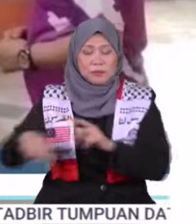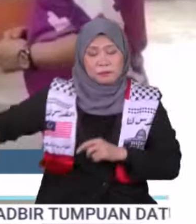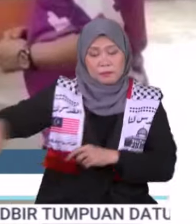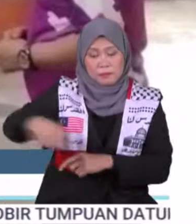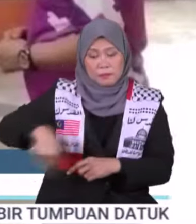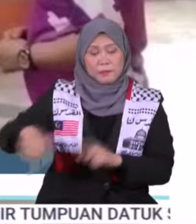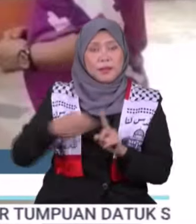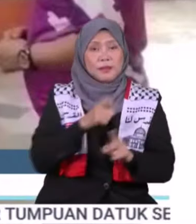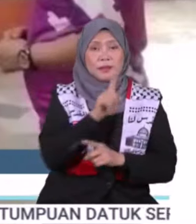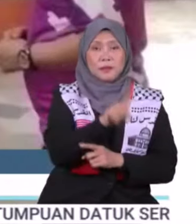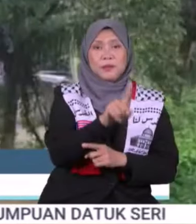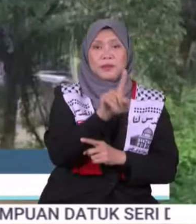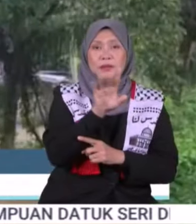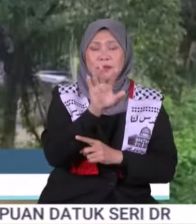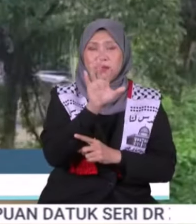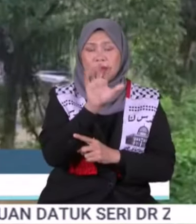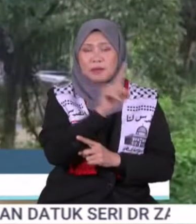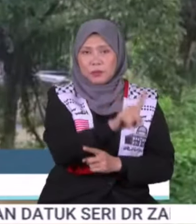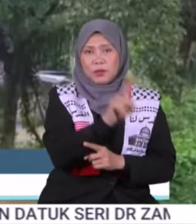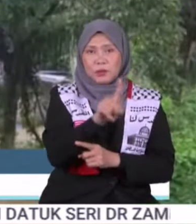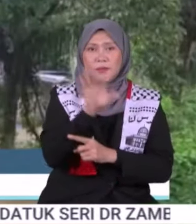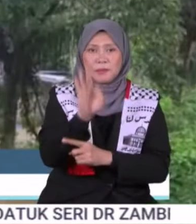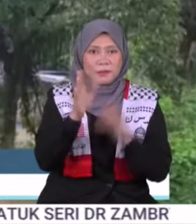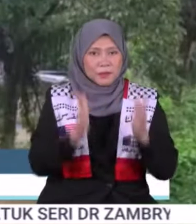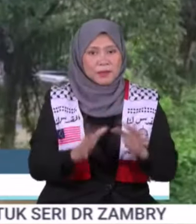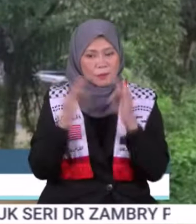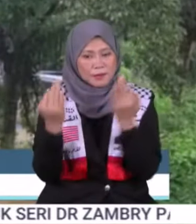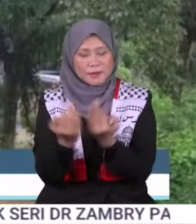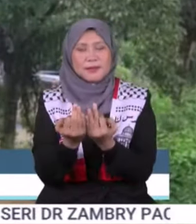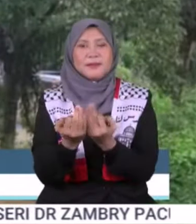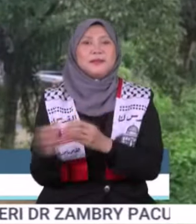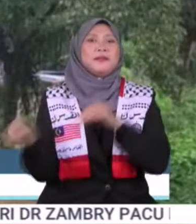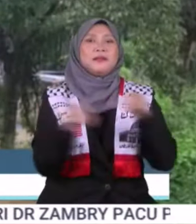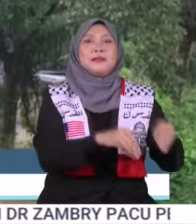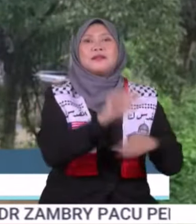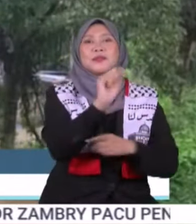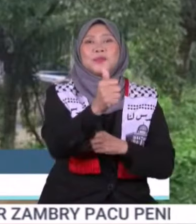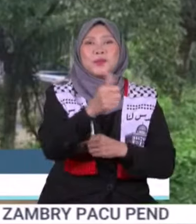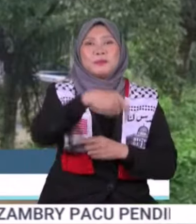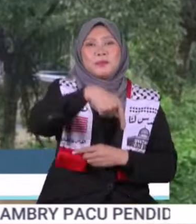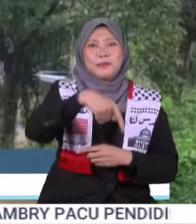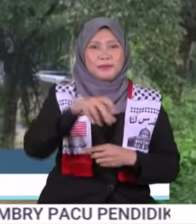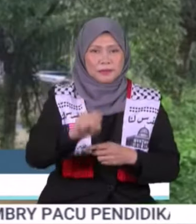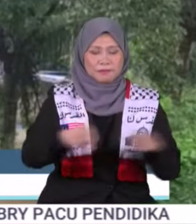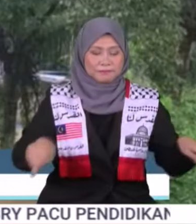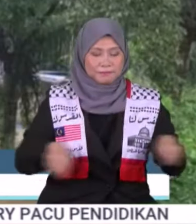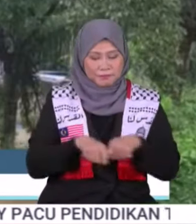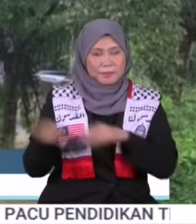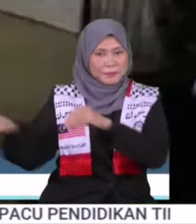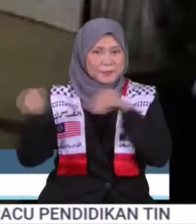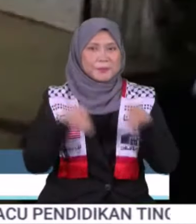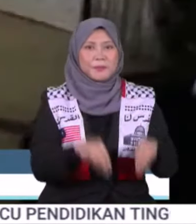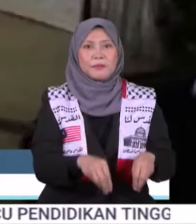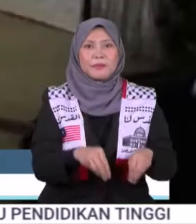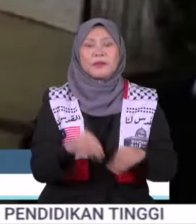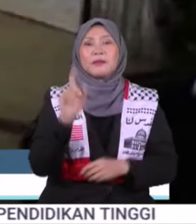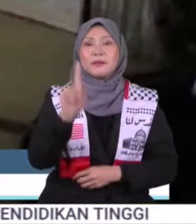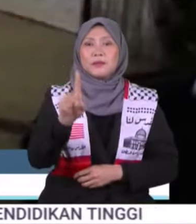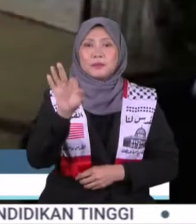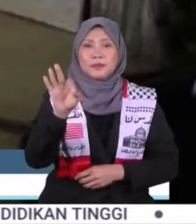mereka daripada 119 keluarga itu ditempatkan di 10 PPS sekitar jajahan tersebut manakala